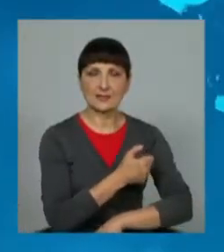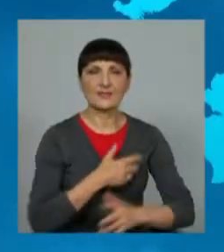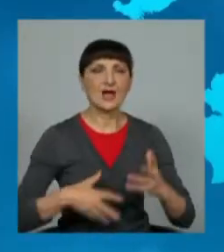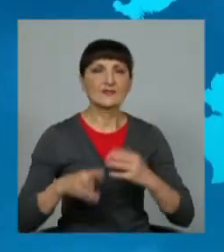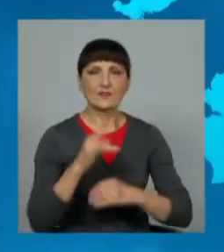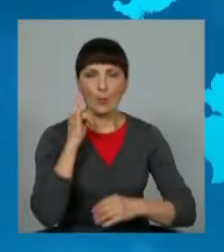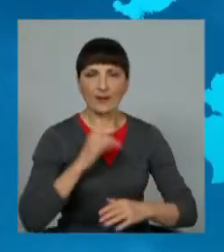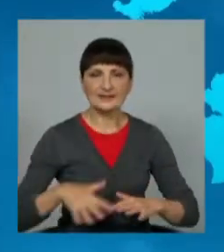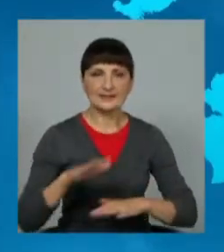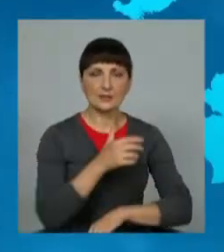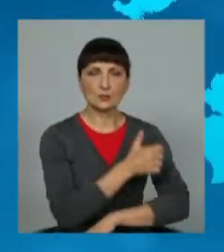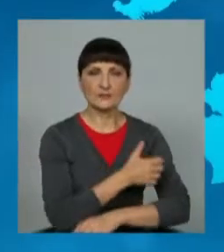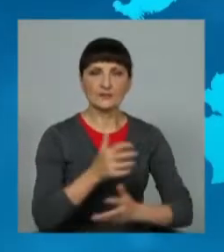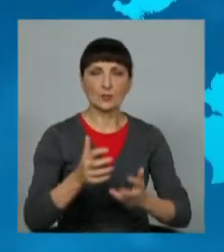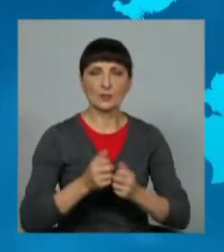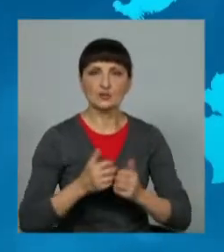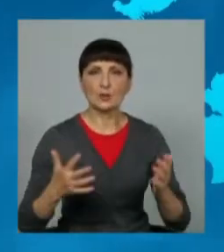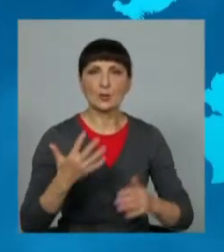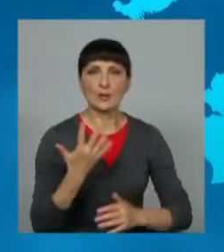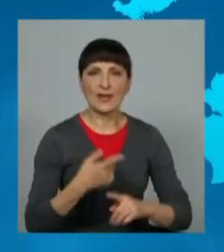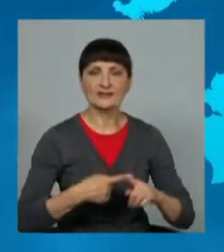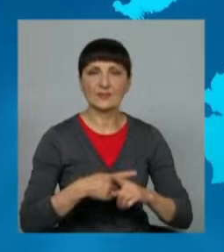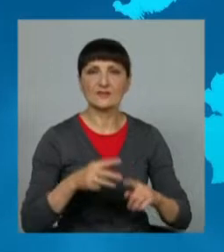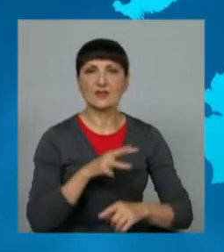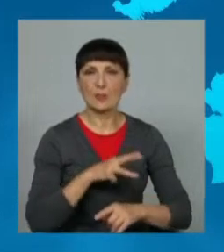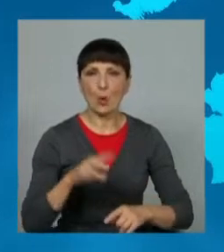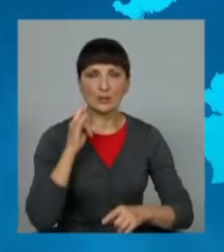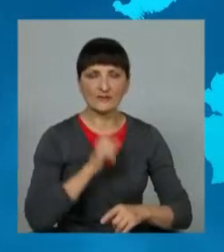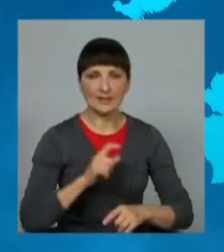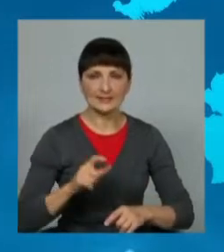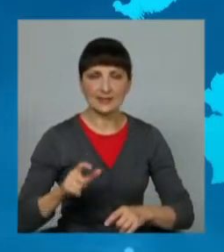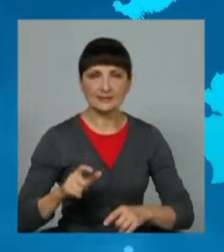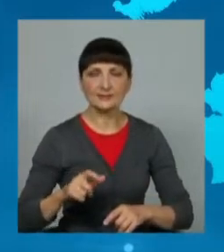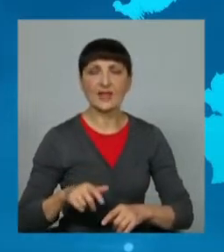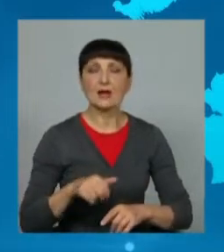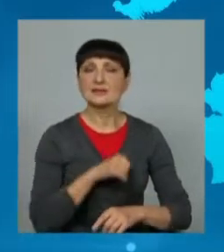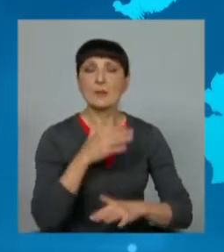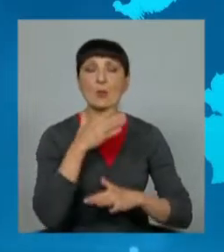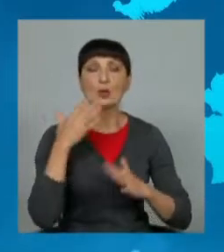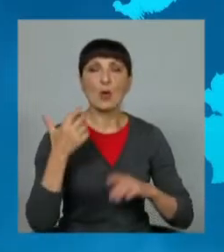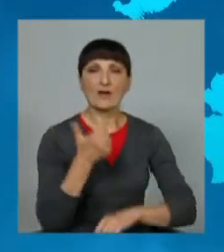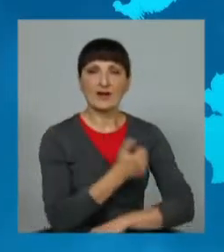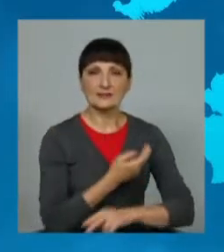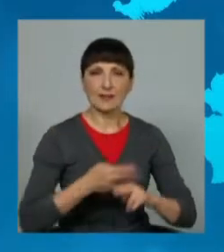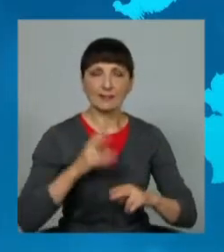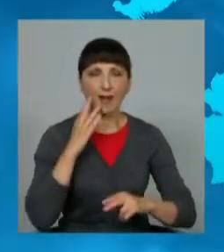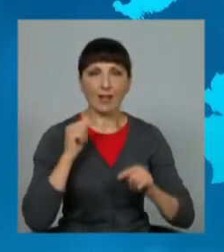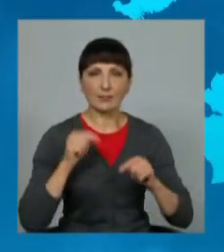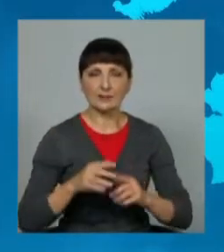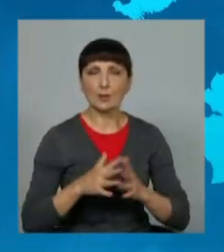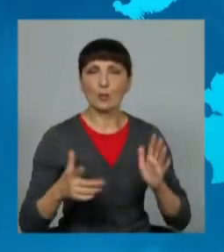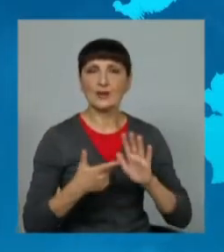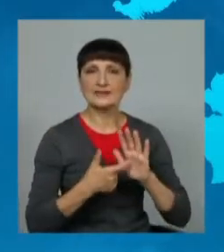по республике прививку уже получили более 5,5 миллионов казахстанцев. В лидерах по числу вакцинированных Алматы с охватом